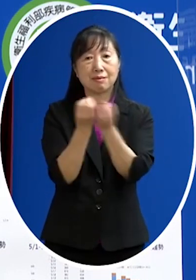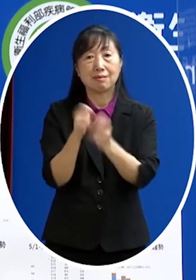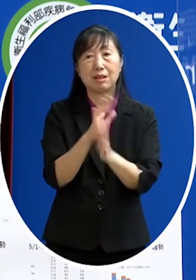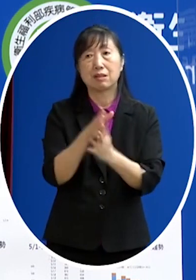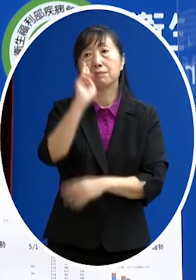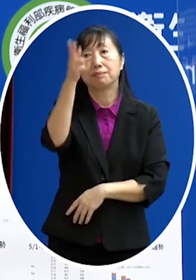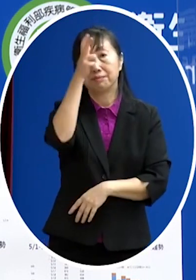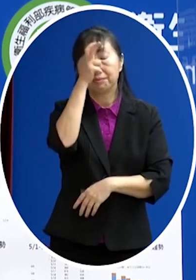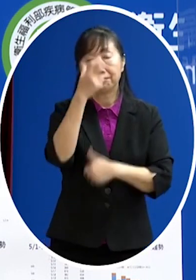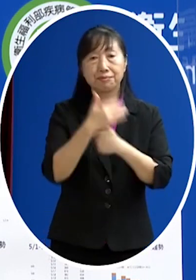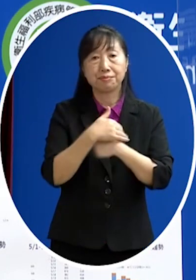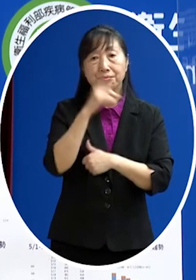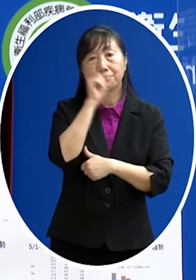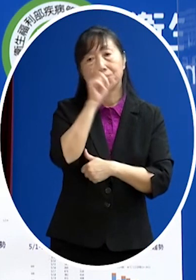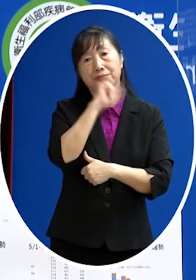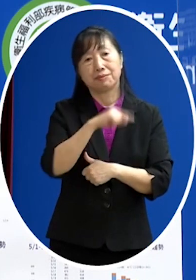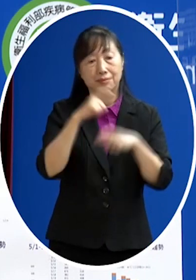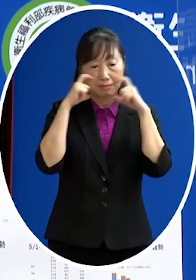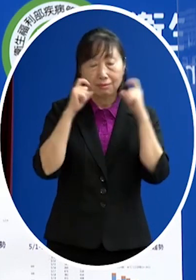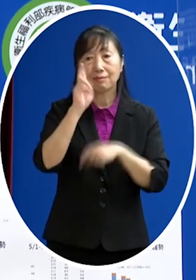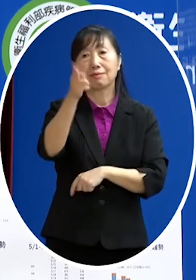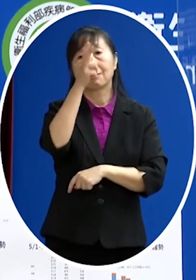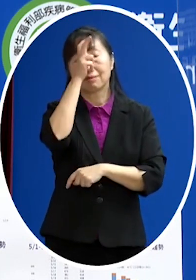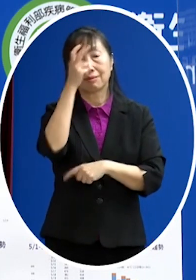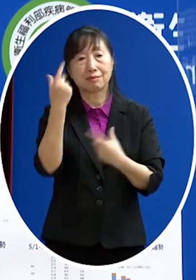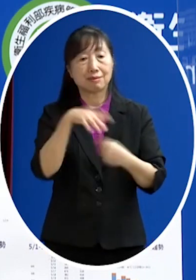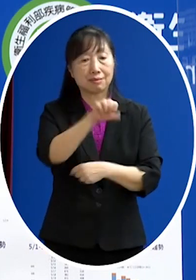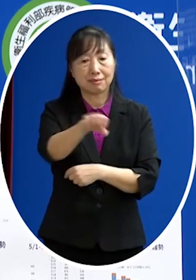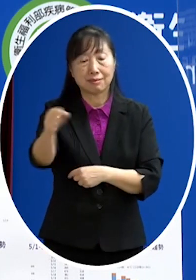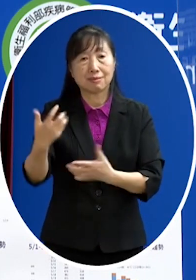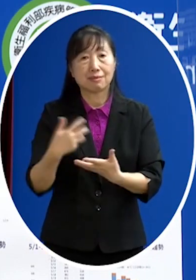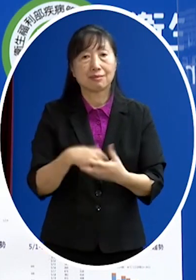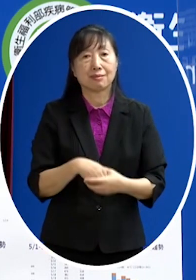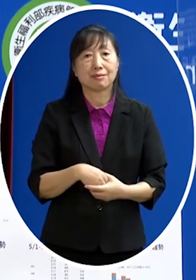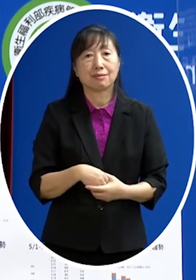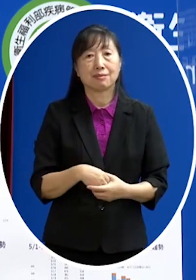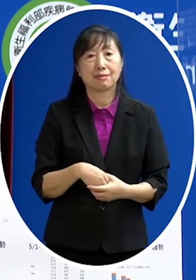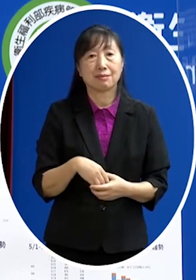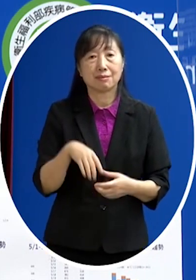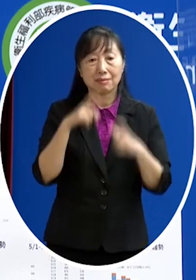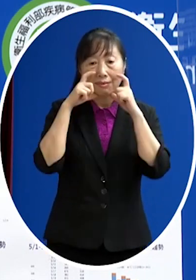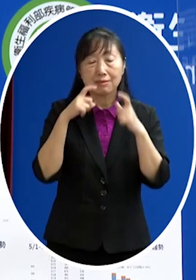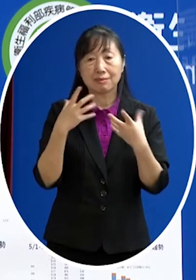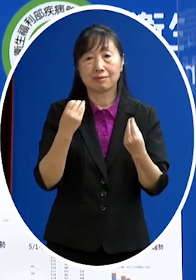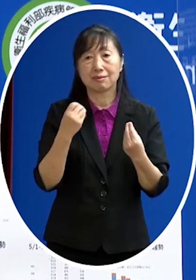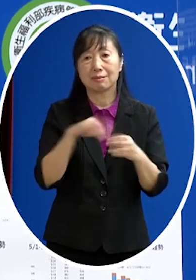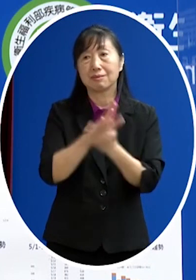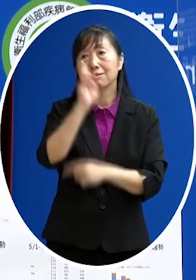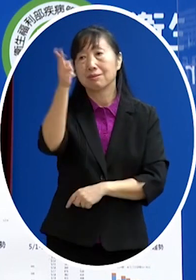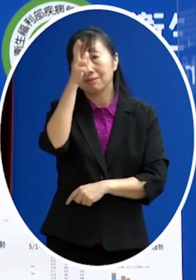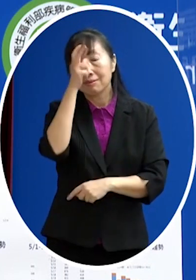察。口罩也是警察在抓，不戴口罩也要警察